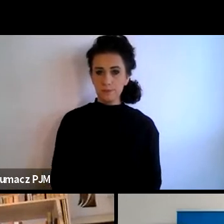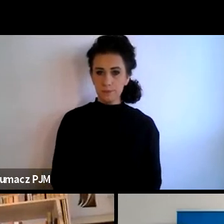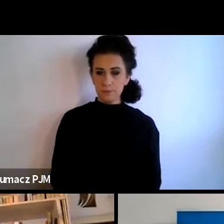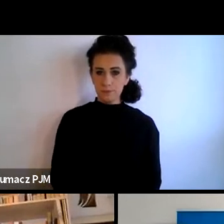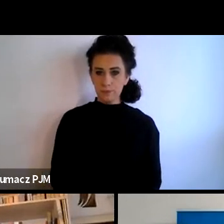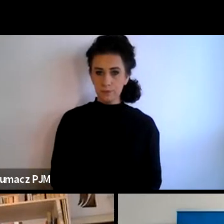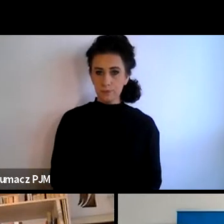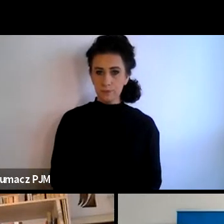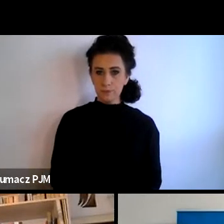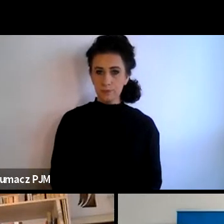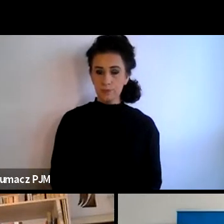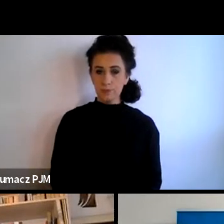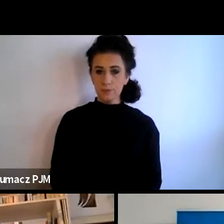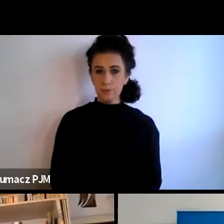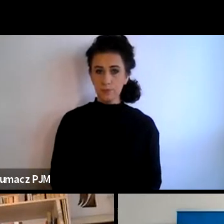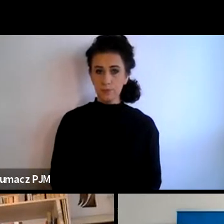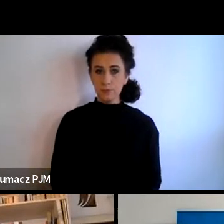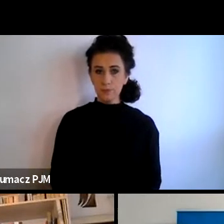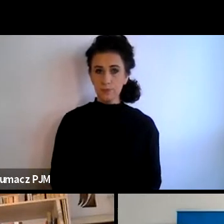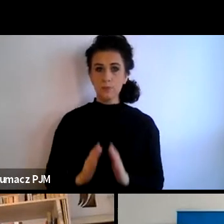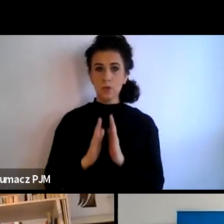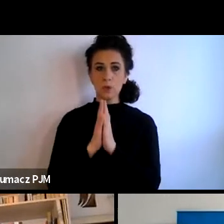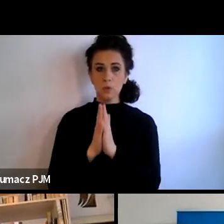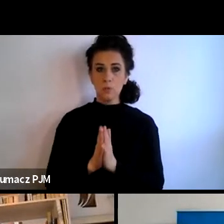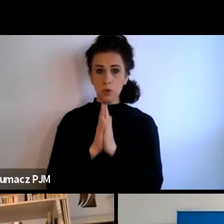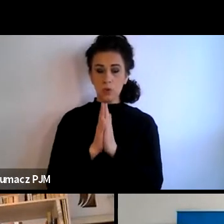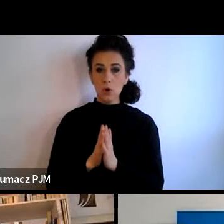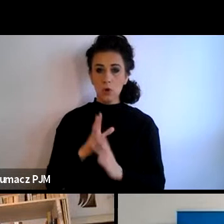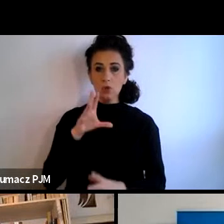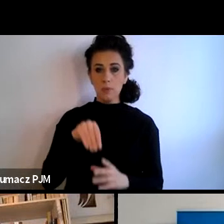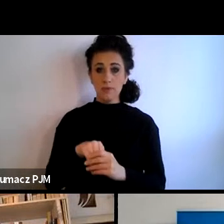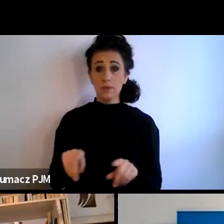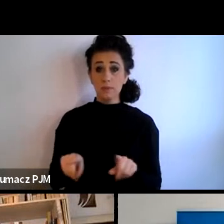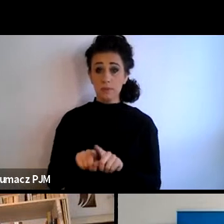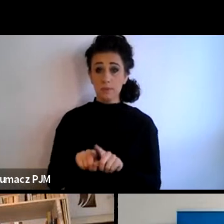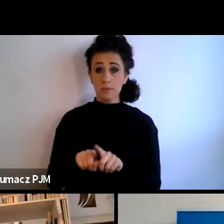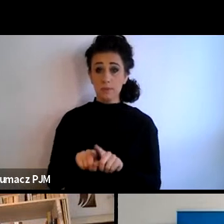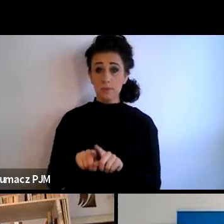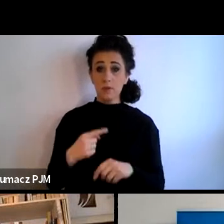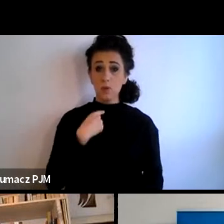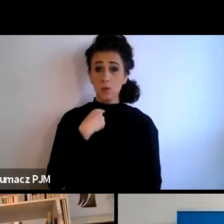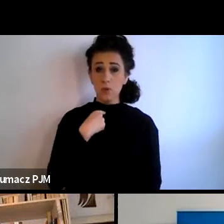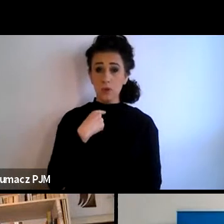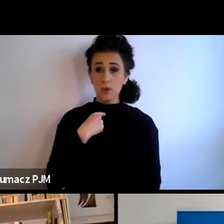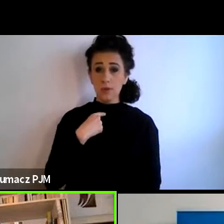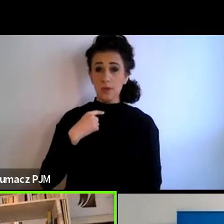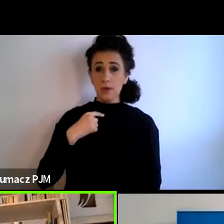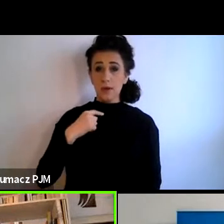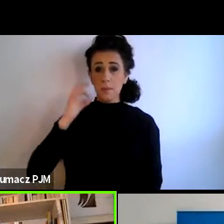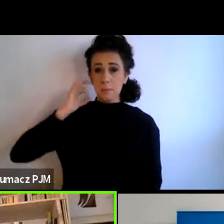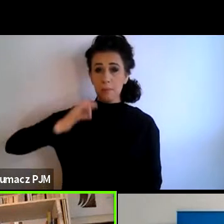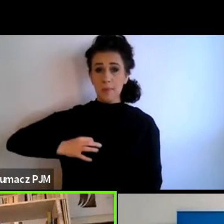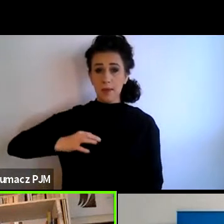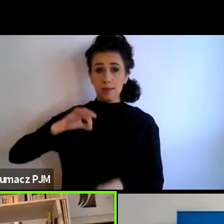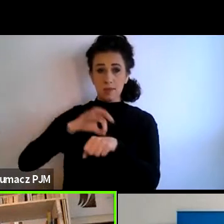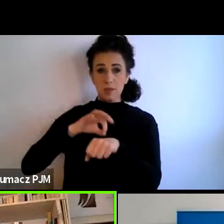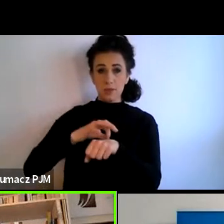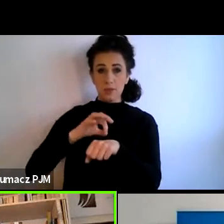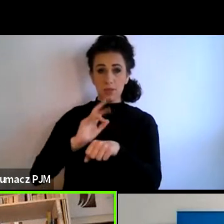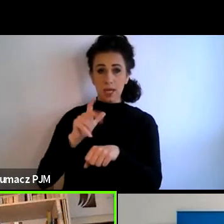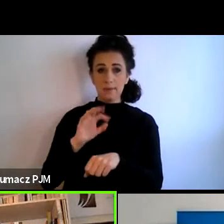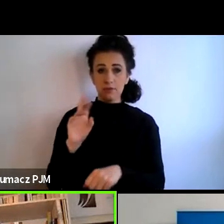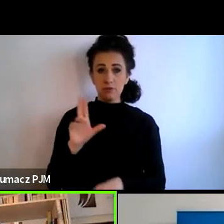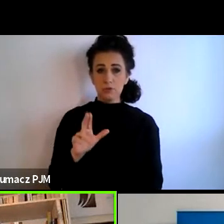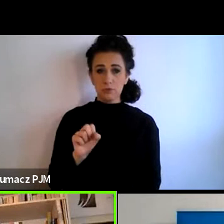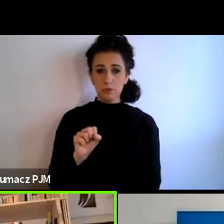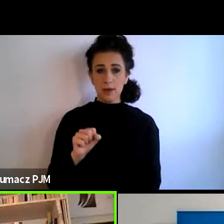Tutaj prośba o głos dr Katarzyny Jach. Dzień dobry, ja już napisałam na czacie, ale